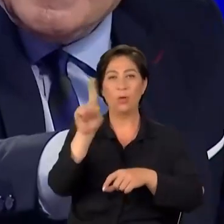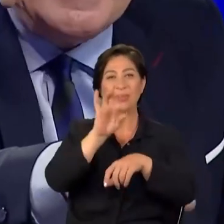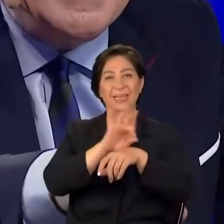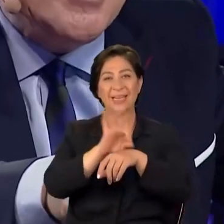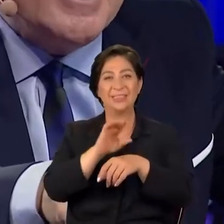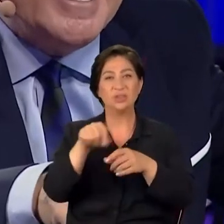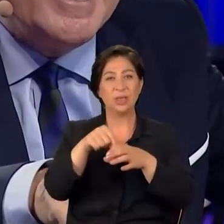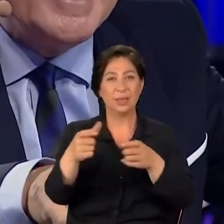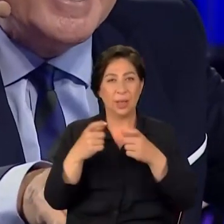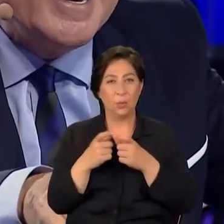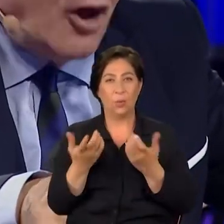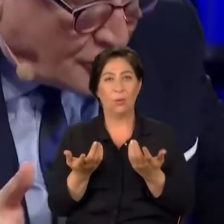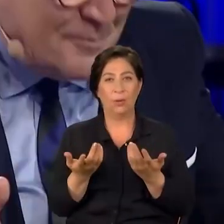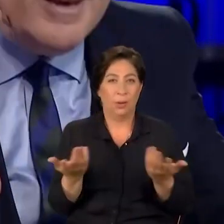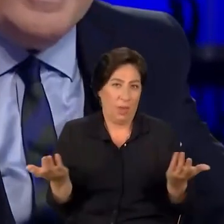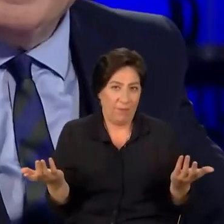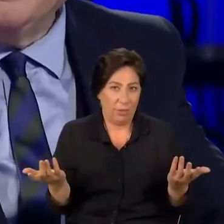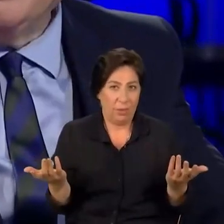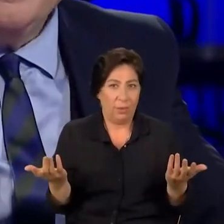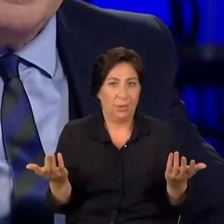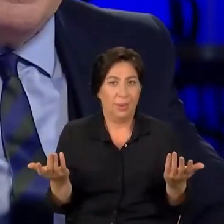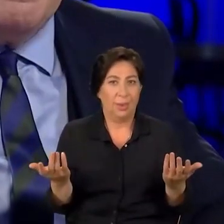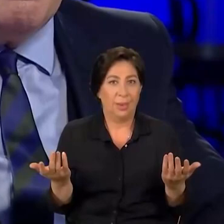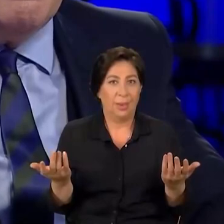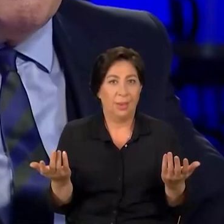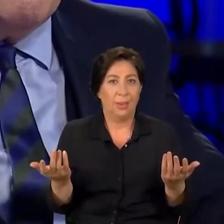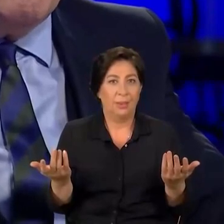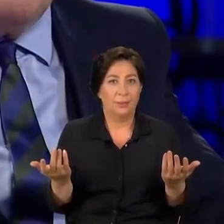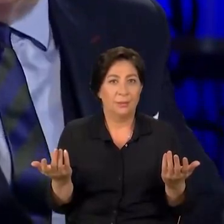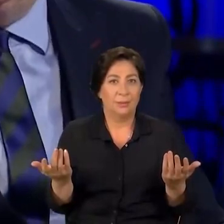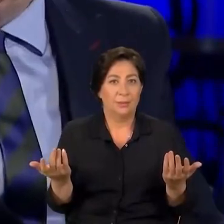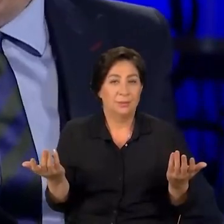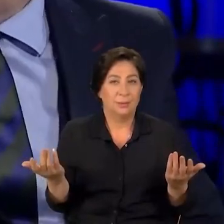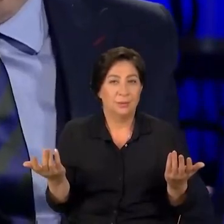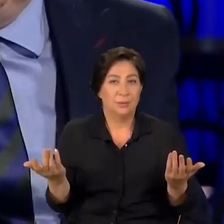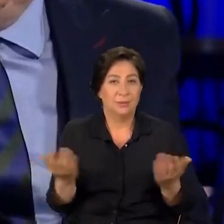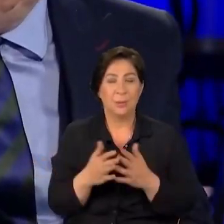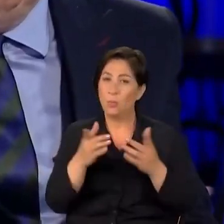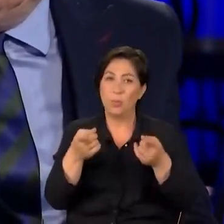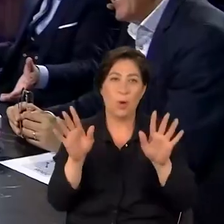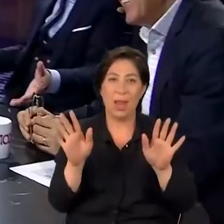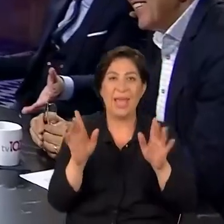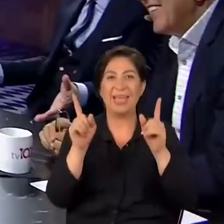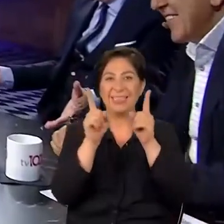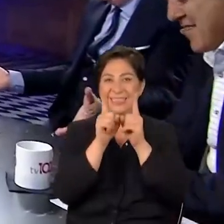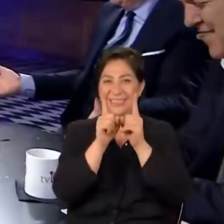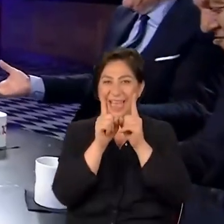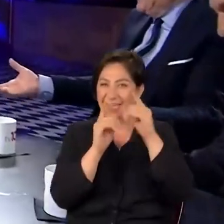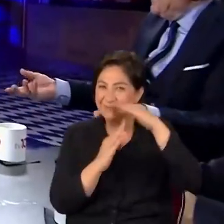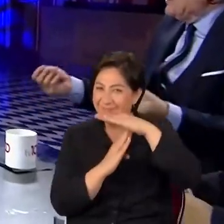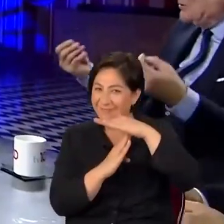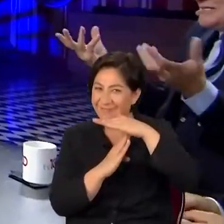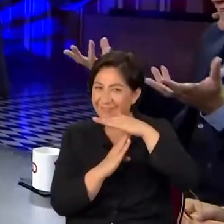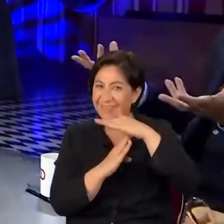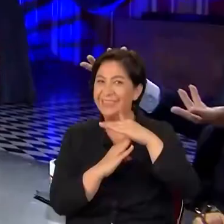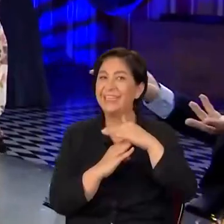sonra internetten çay geliyor bana. Öyle mi? Tabii. Aa, mükemmel. O zaman bir tabii yani bu kısa ara, bir şey ya. Kısa ara.